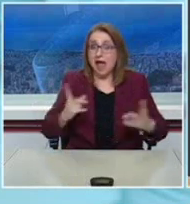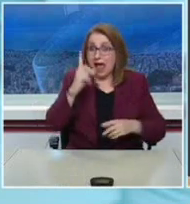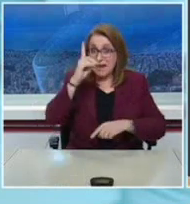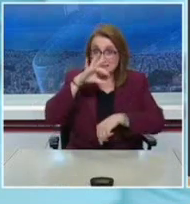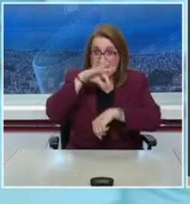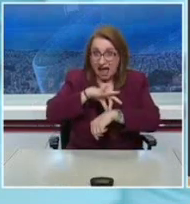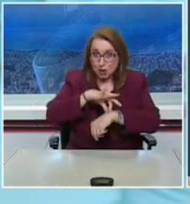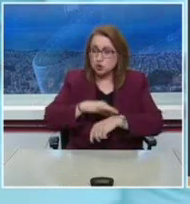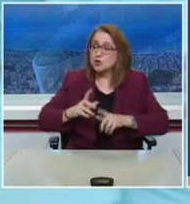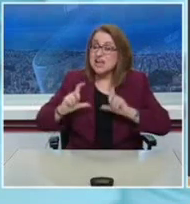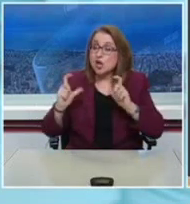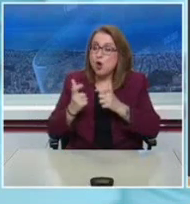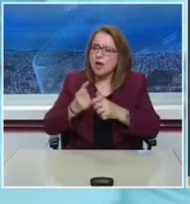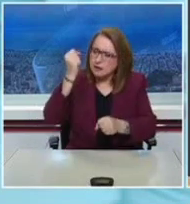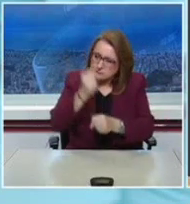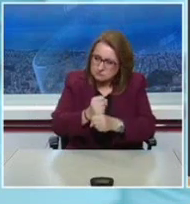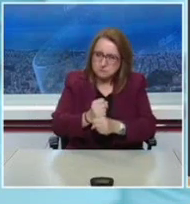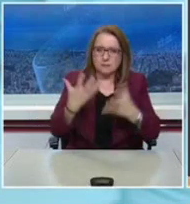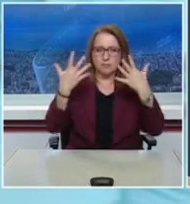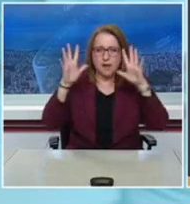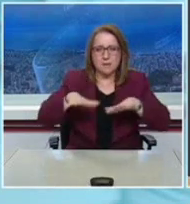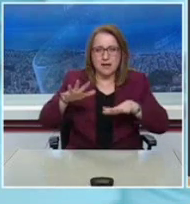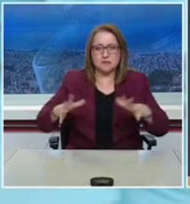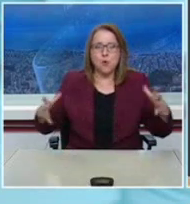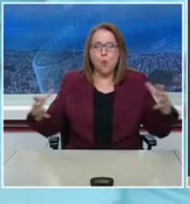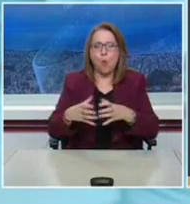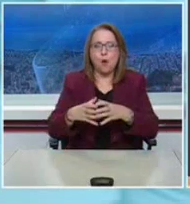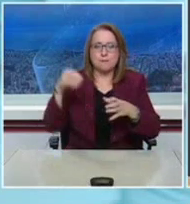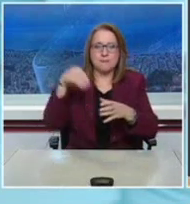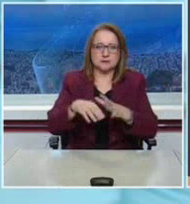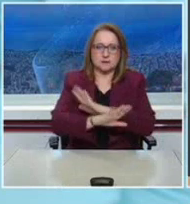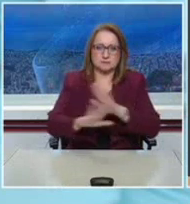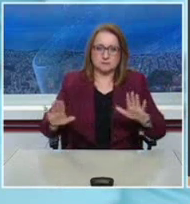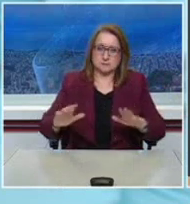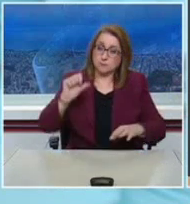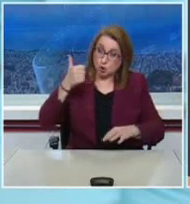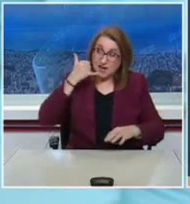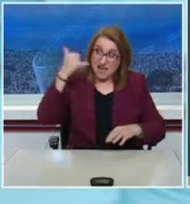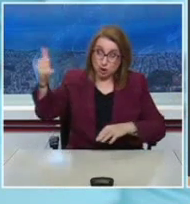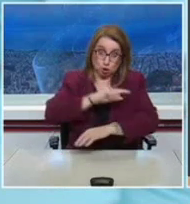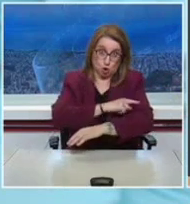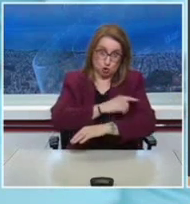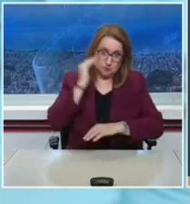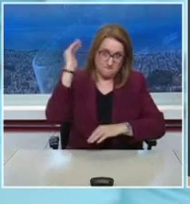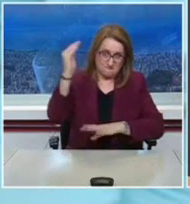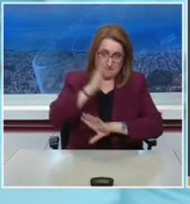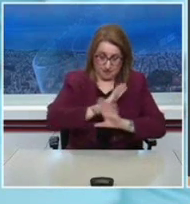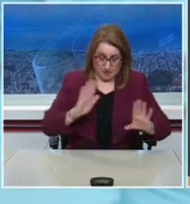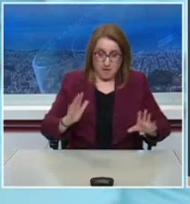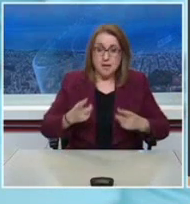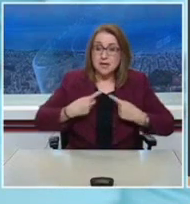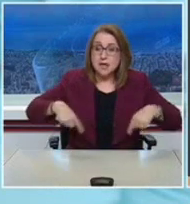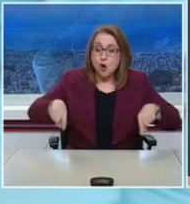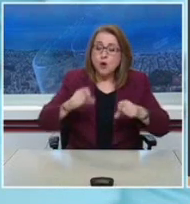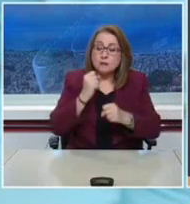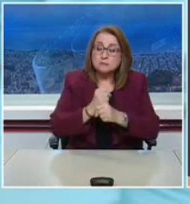από ιατρική εκτίμηση και αξιολόγηση. Όλα τα μέλη της οικογένειας θεωρούνται στενές επαφές και πρέπει να παραμένουν σε